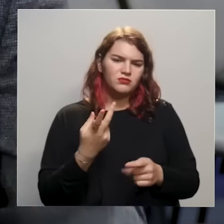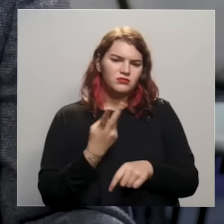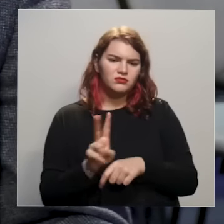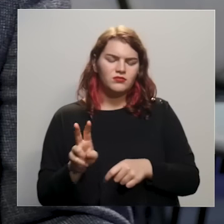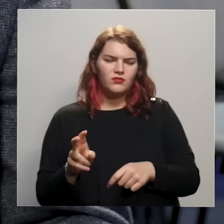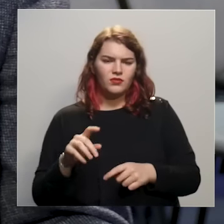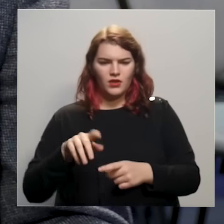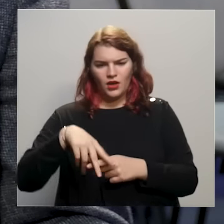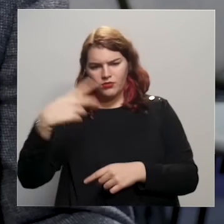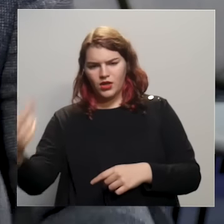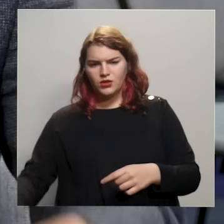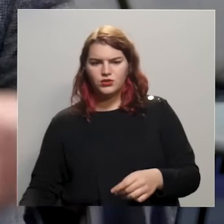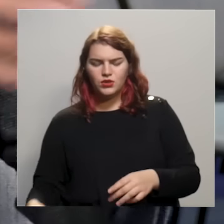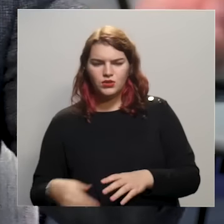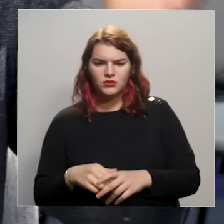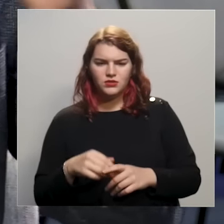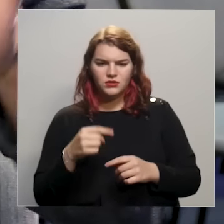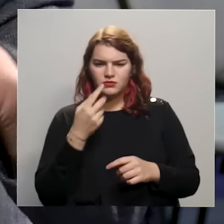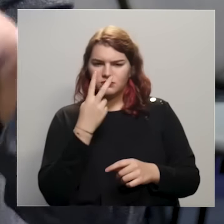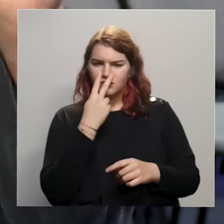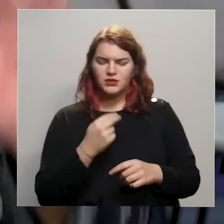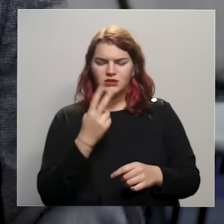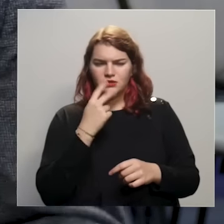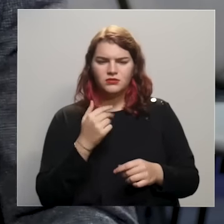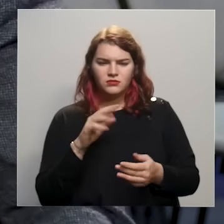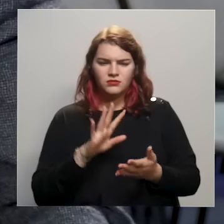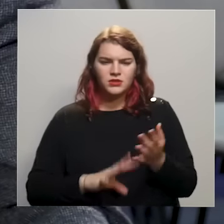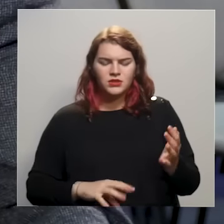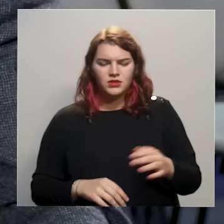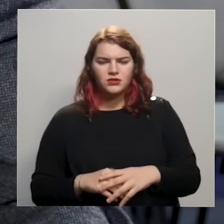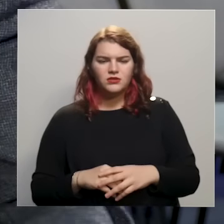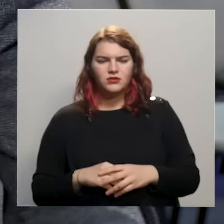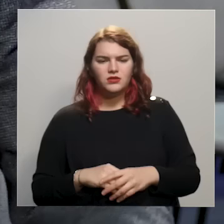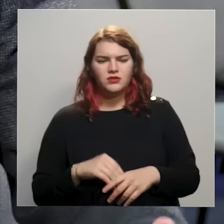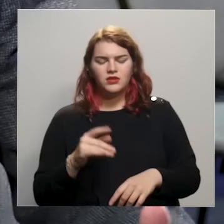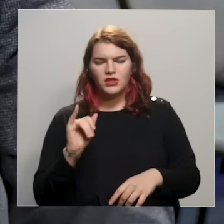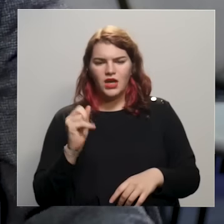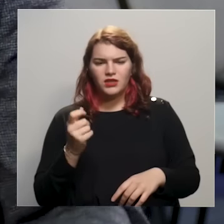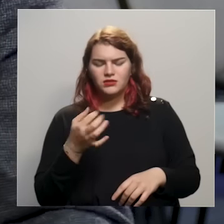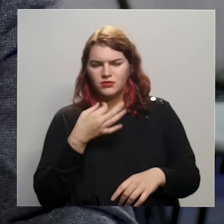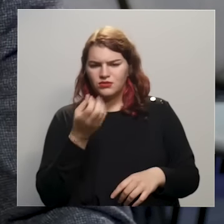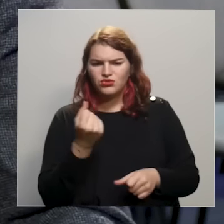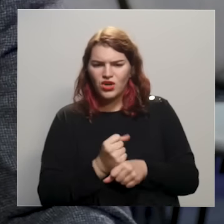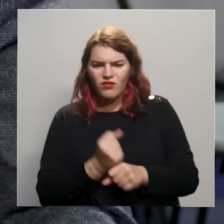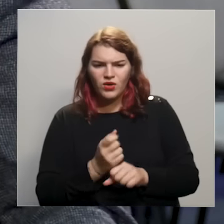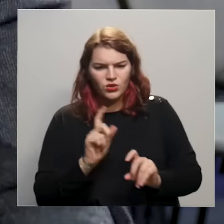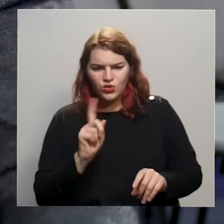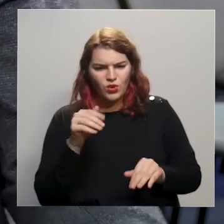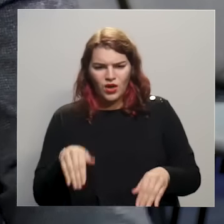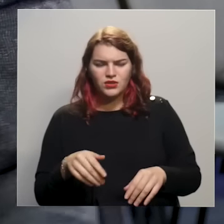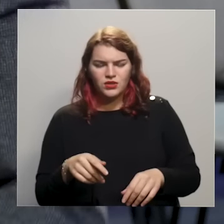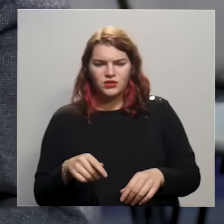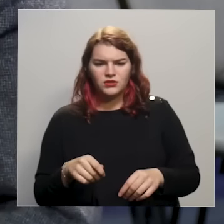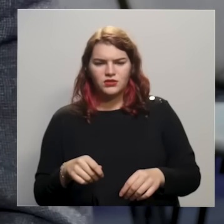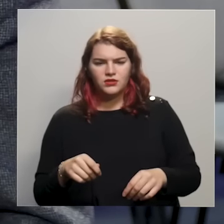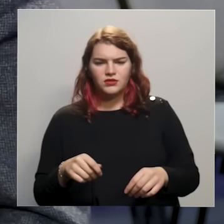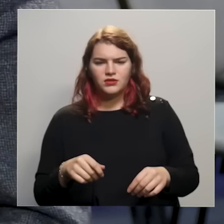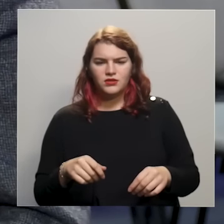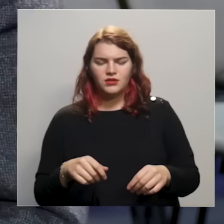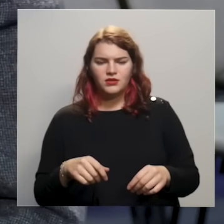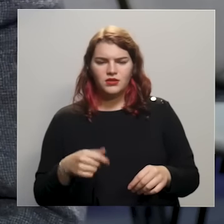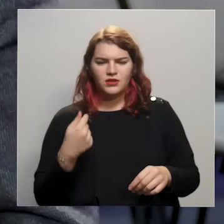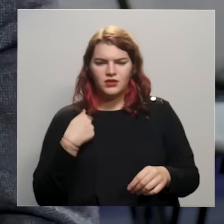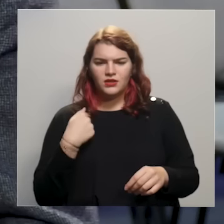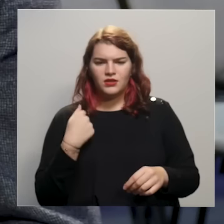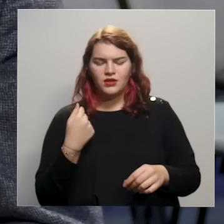Și-a căzut jos, i-a ieșit sânge pe nas, mă rog. Atunci Ianis mi-a zis, Nicule, ce ai făcut? Nu așa, una să dă, una să ține. Dar